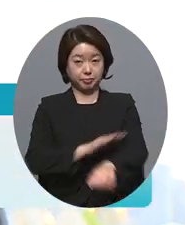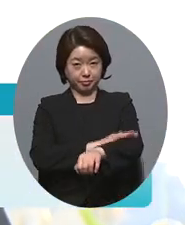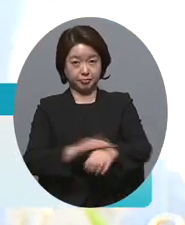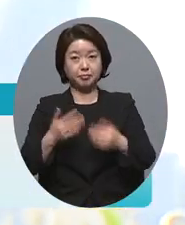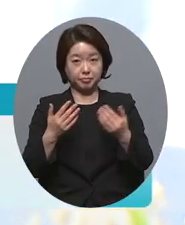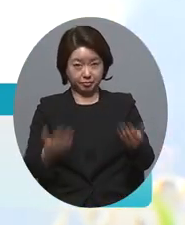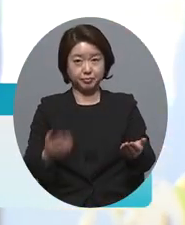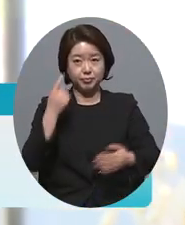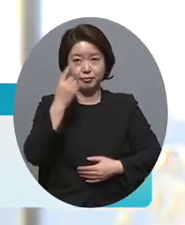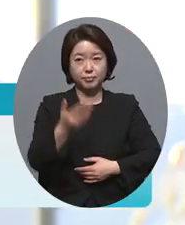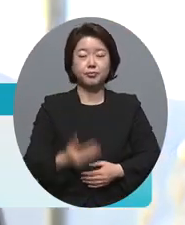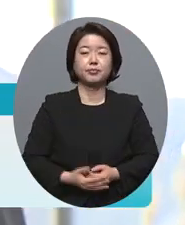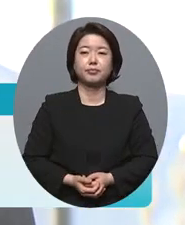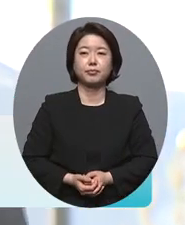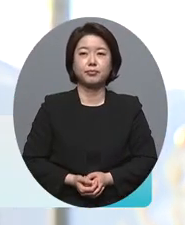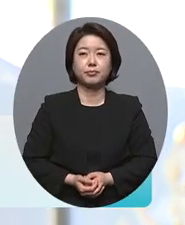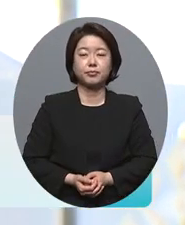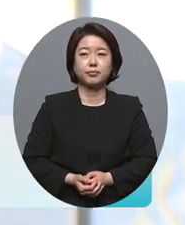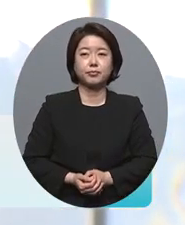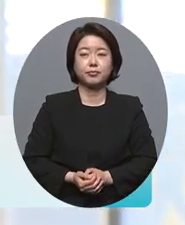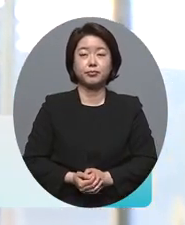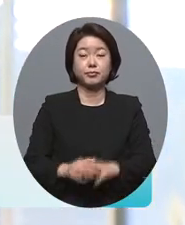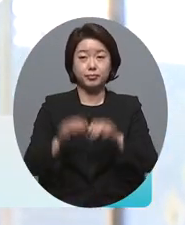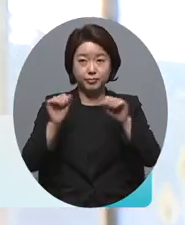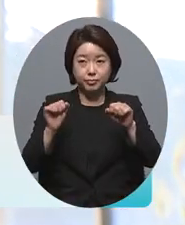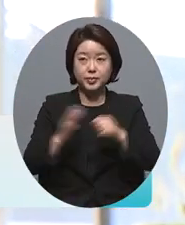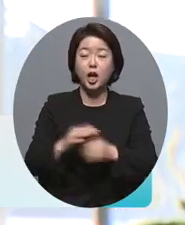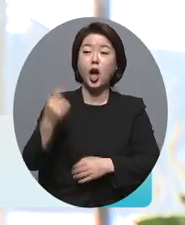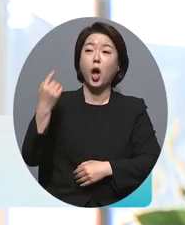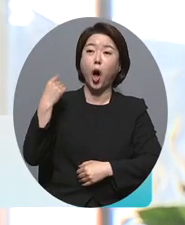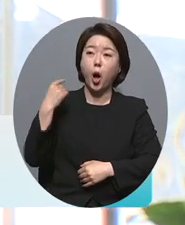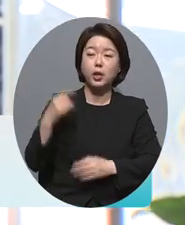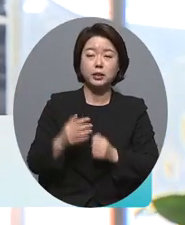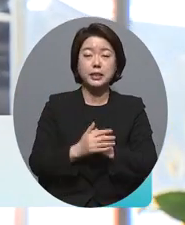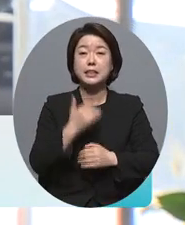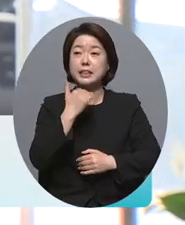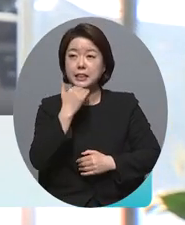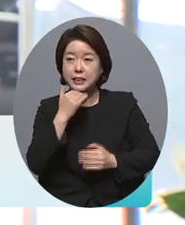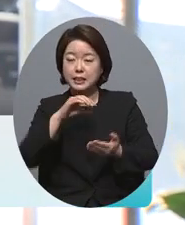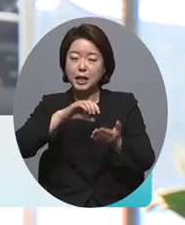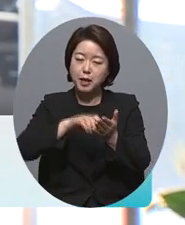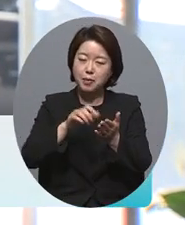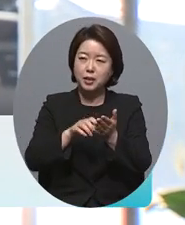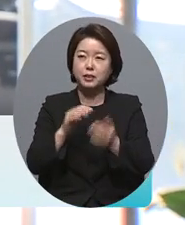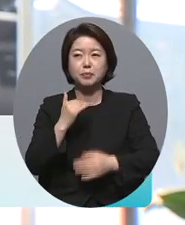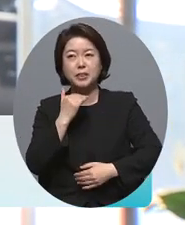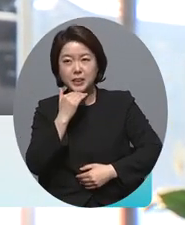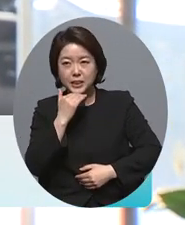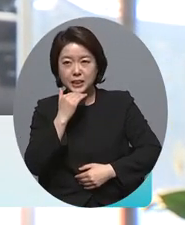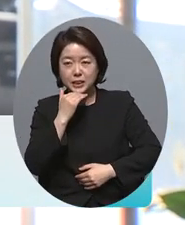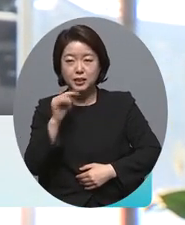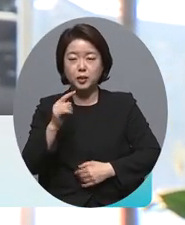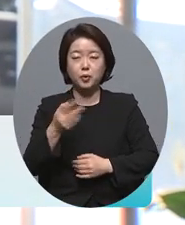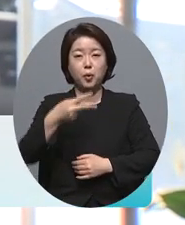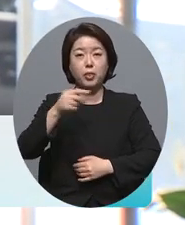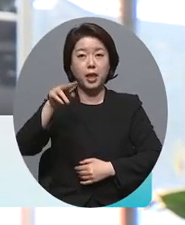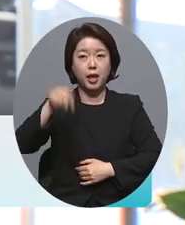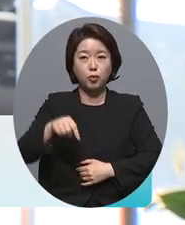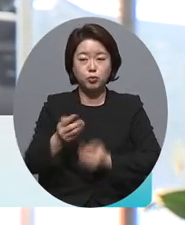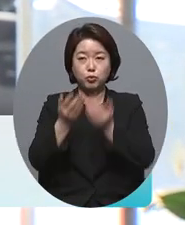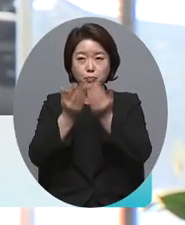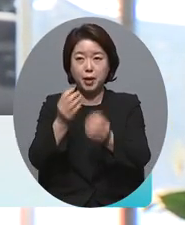안녕하세요. 안녕하세요. 대통령이 혹시 어제 기다릴 만큼 기다렸다면서 제2도서관 해양 사태